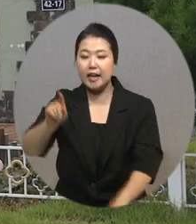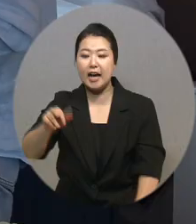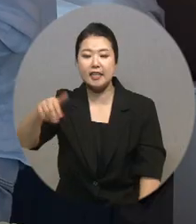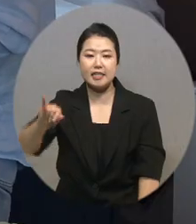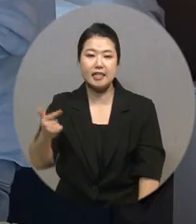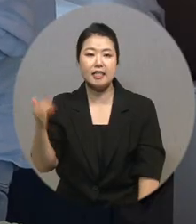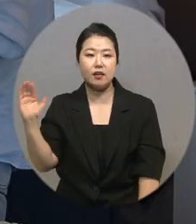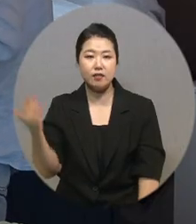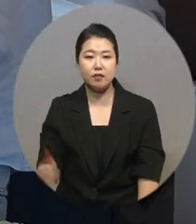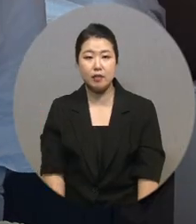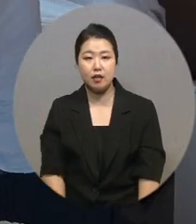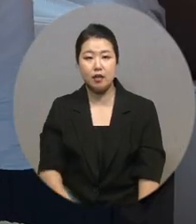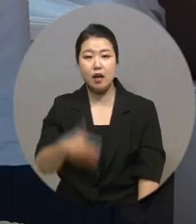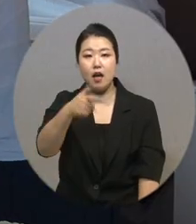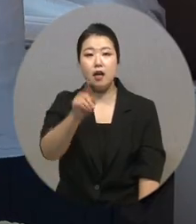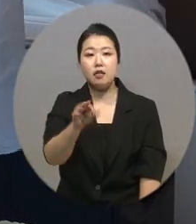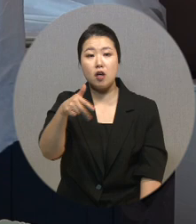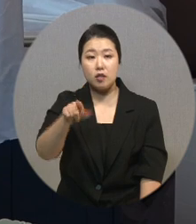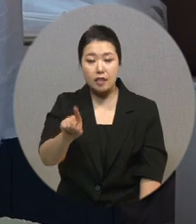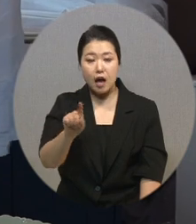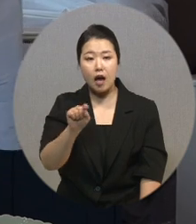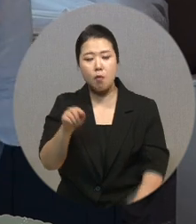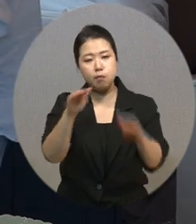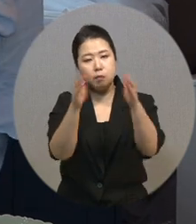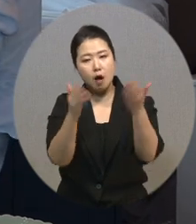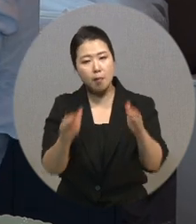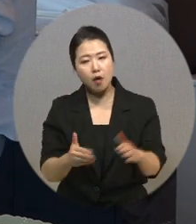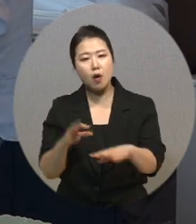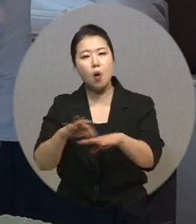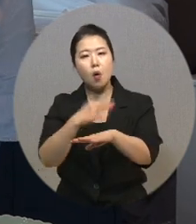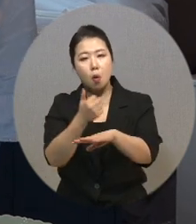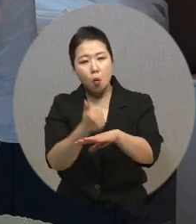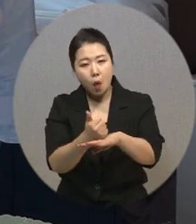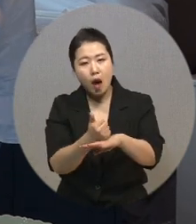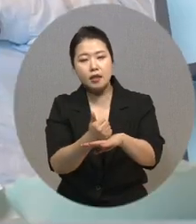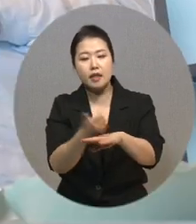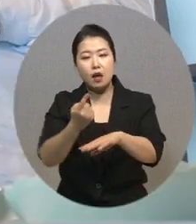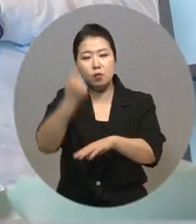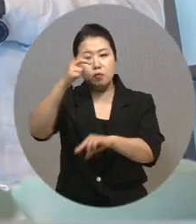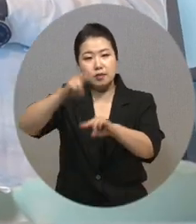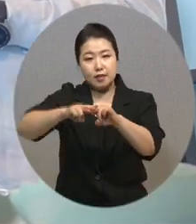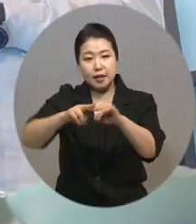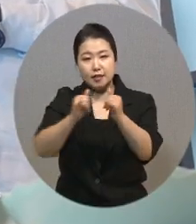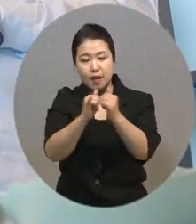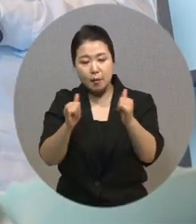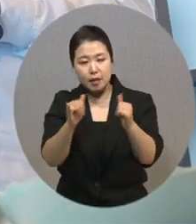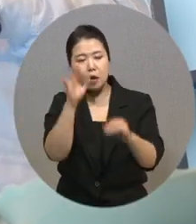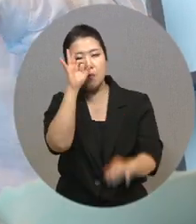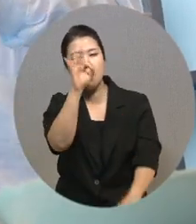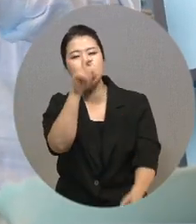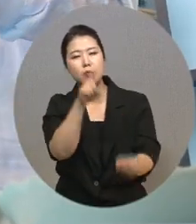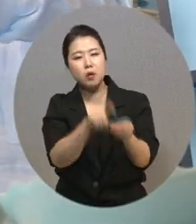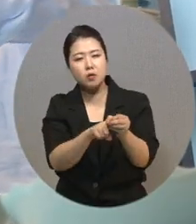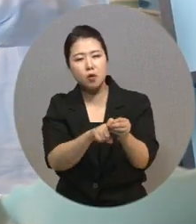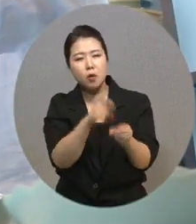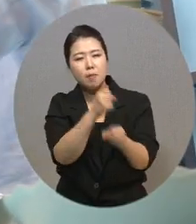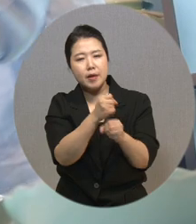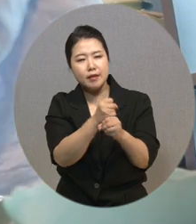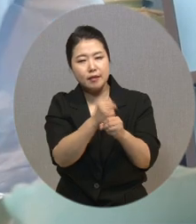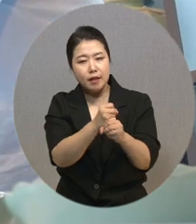됐습니다 청자라고 하면 왕실이나 귀적 사에서 관상용으로만 쓰던 것이